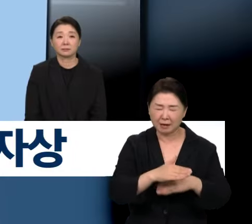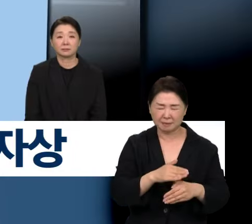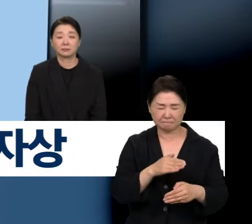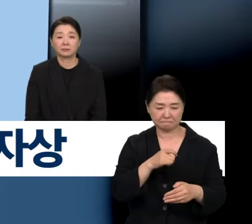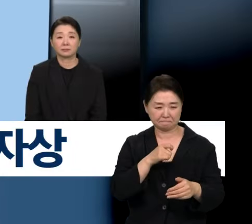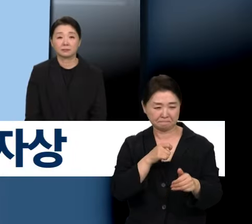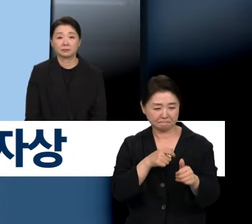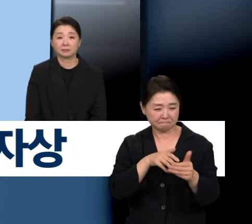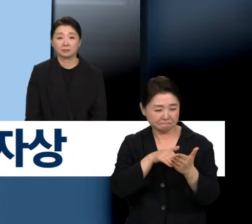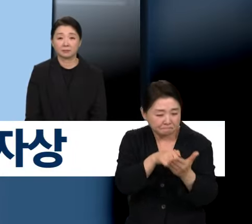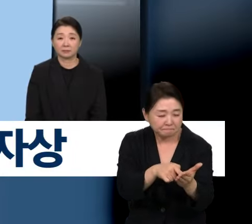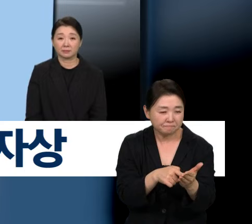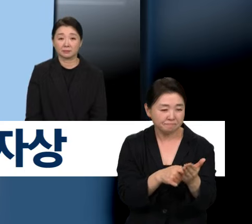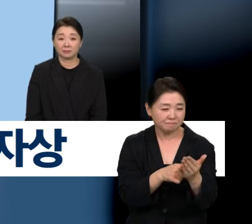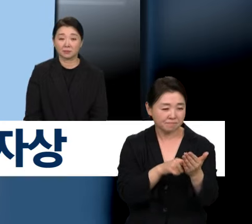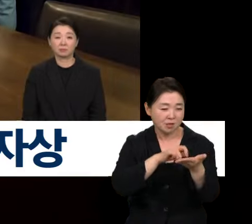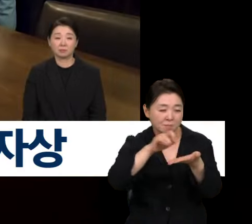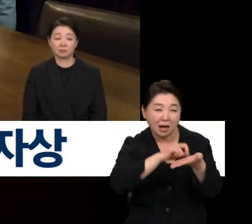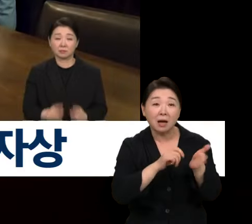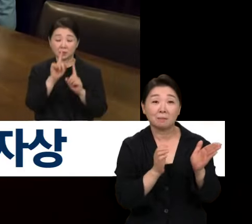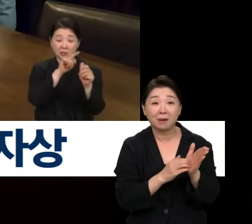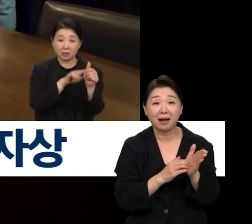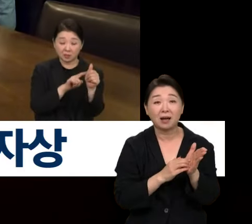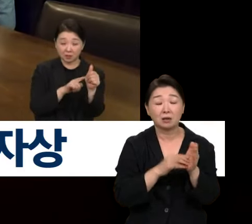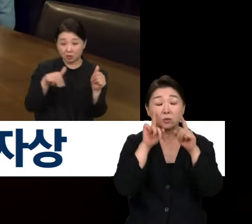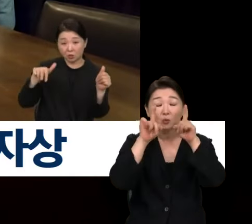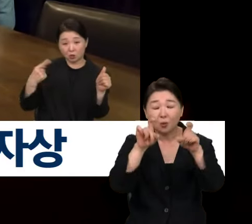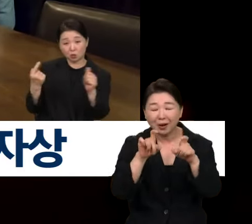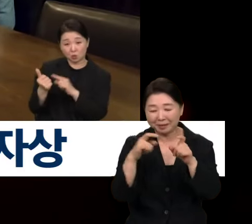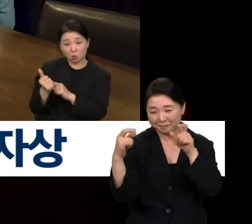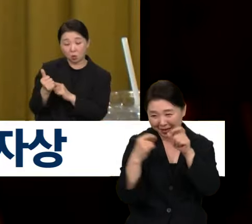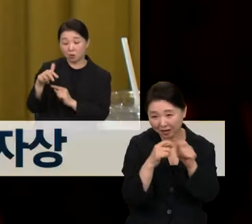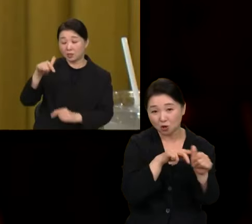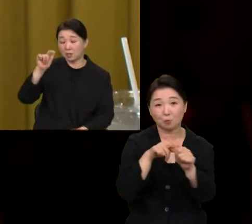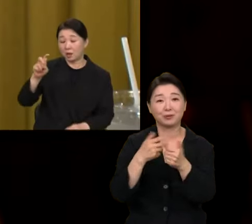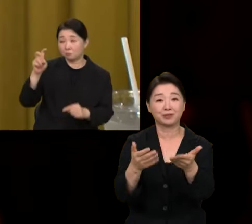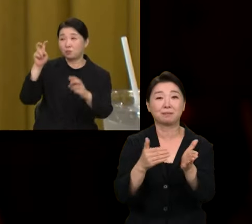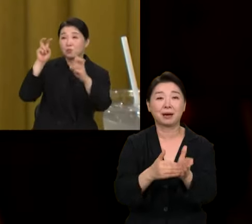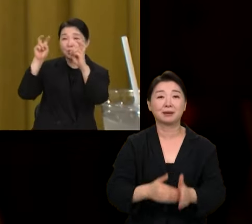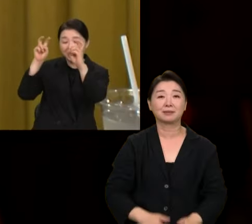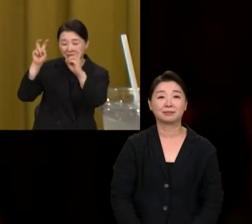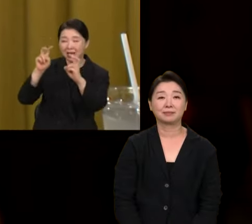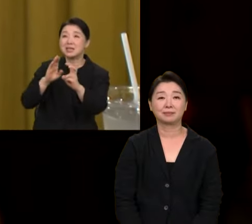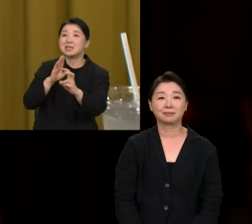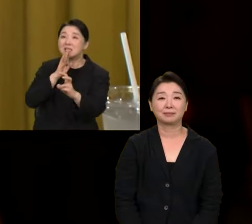접근으로 국민적 의혹의 실체에 한 발 더 다가설 수 있게 됐다고 평가했습니다